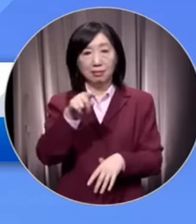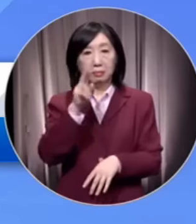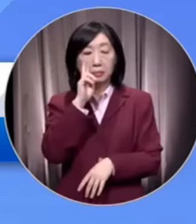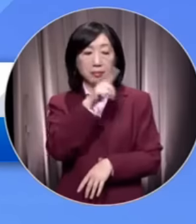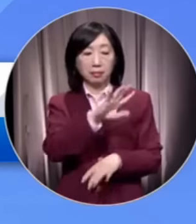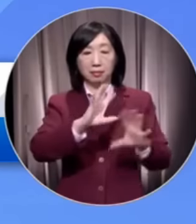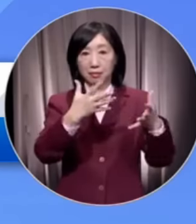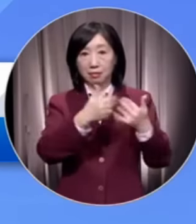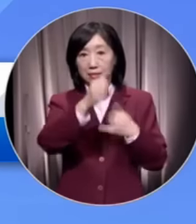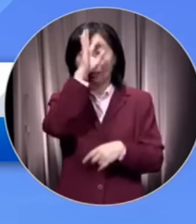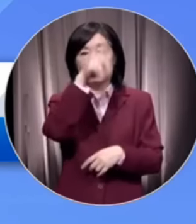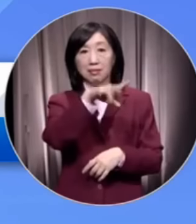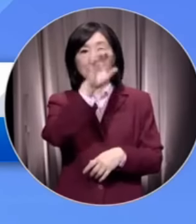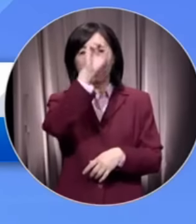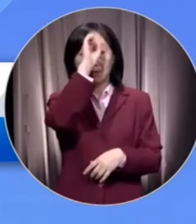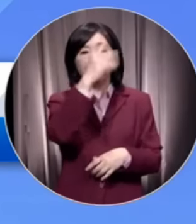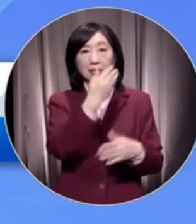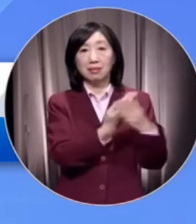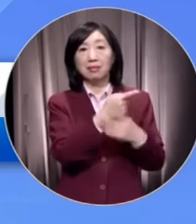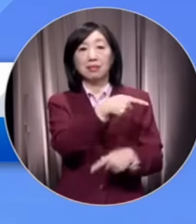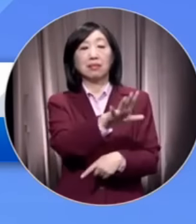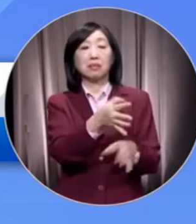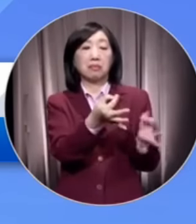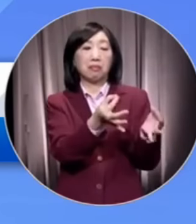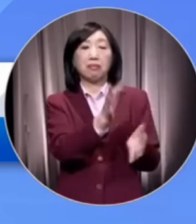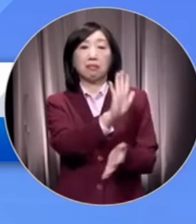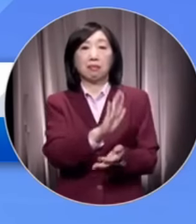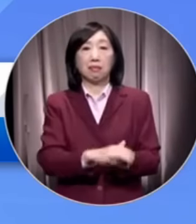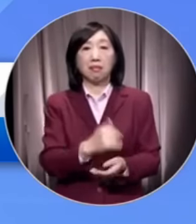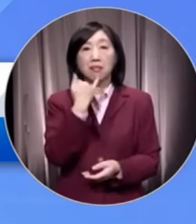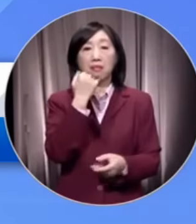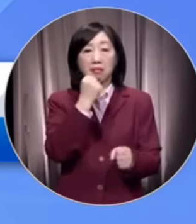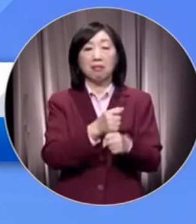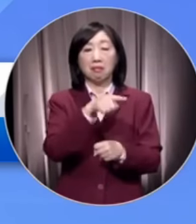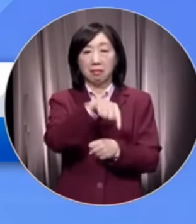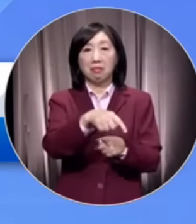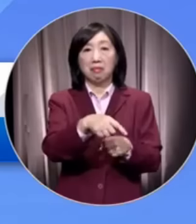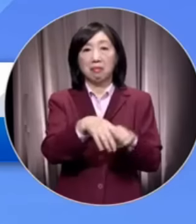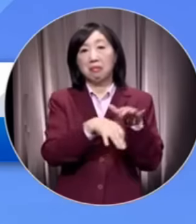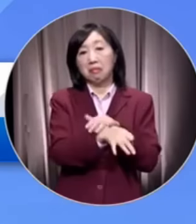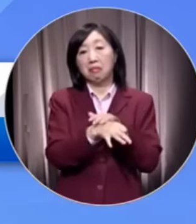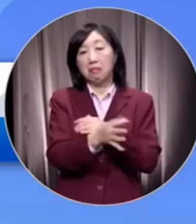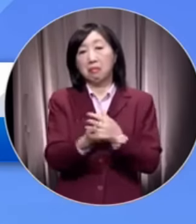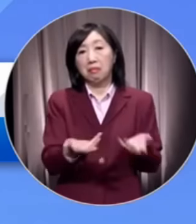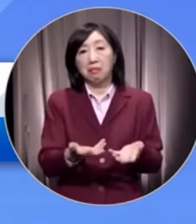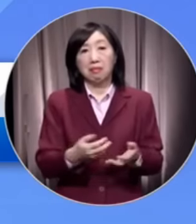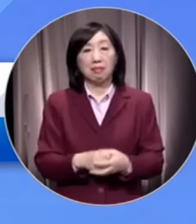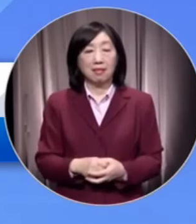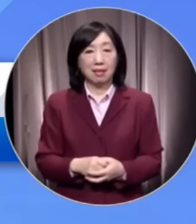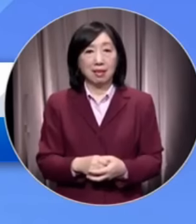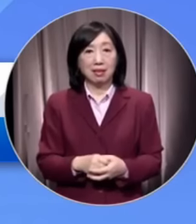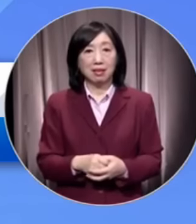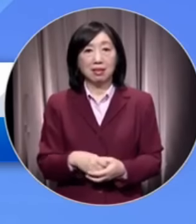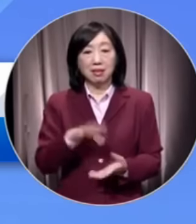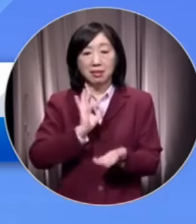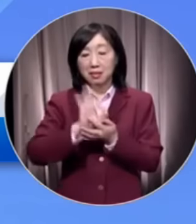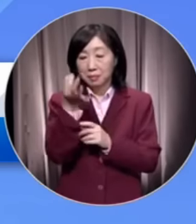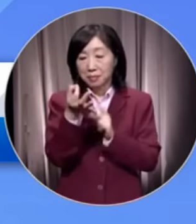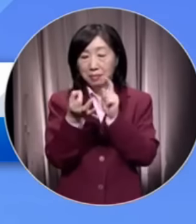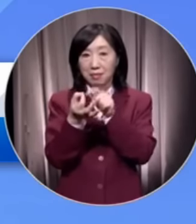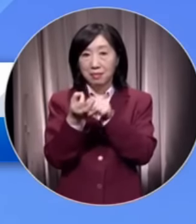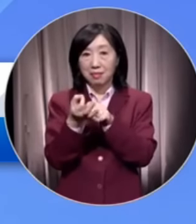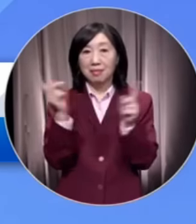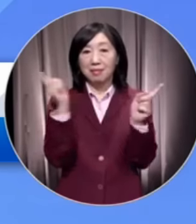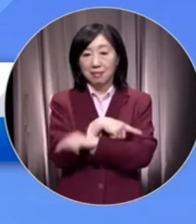民党有党产，因此他有钱能够做这些金钱上面的游戏，用钱去